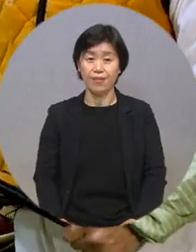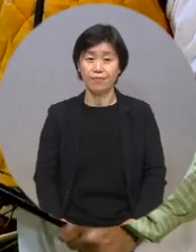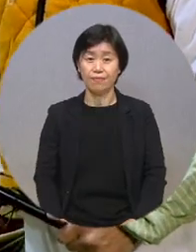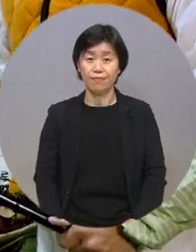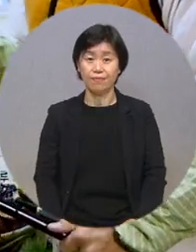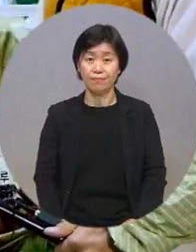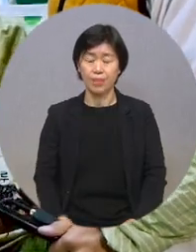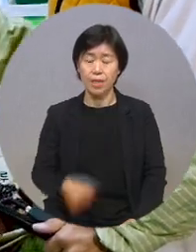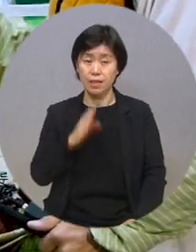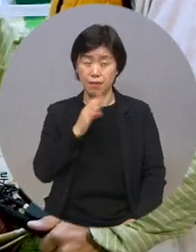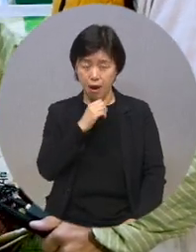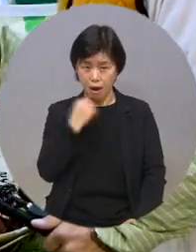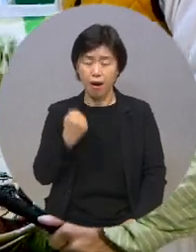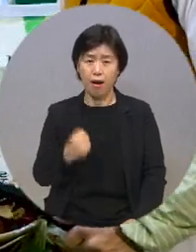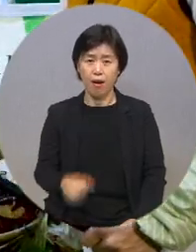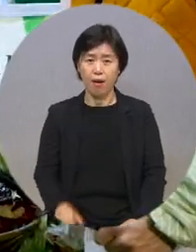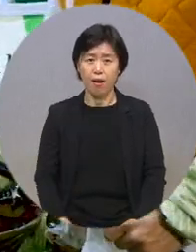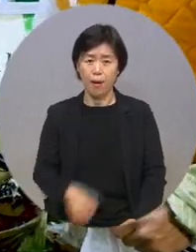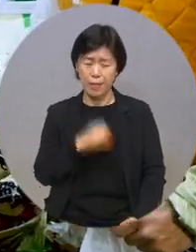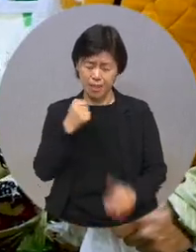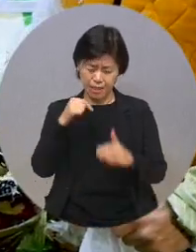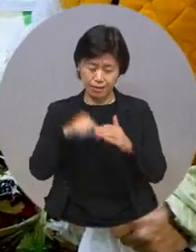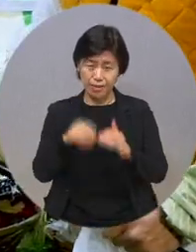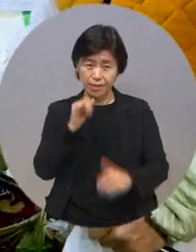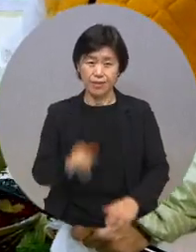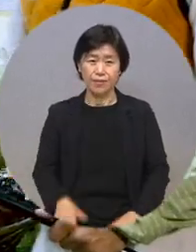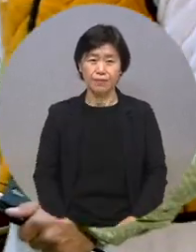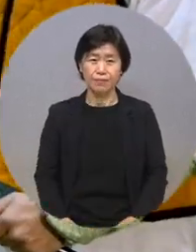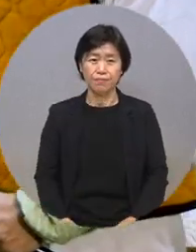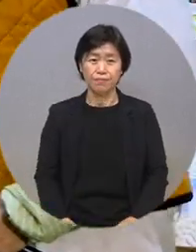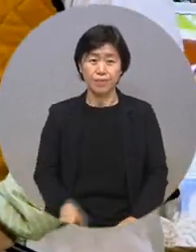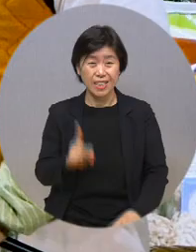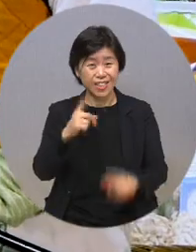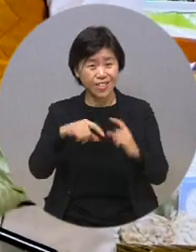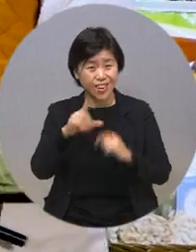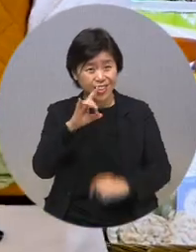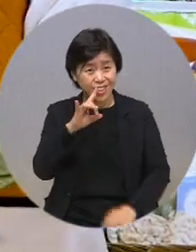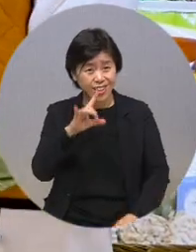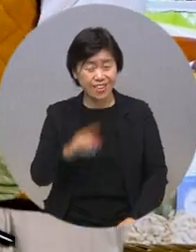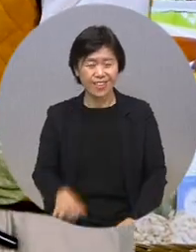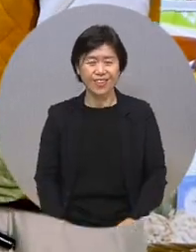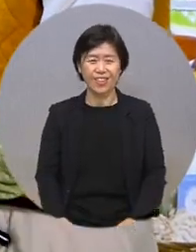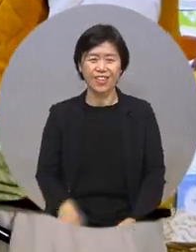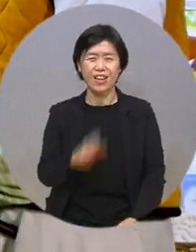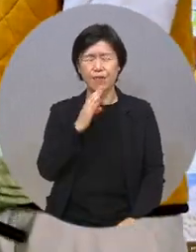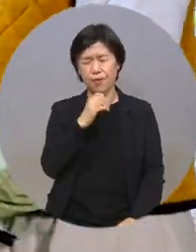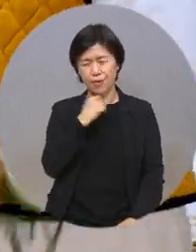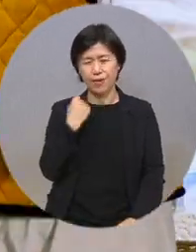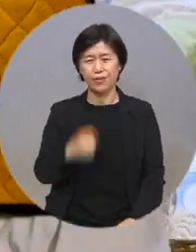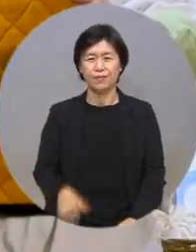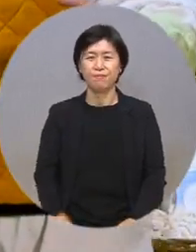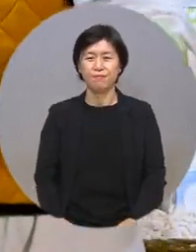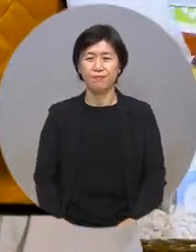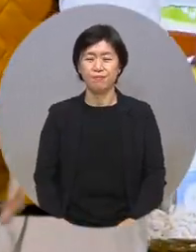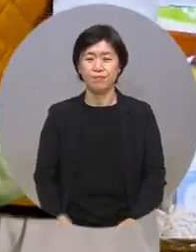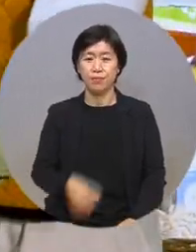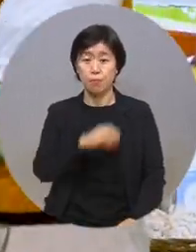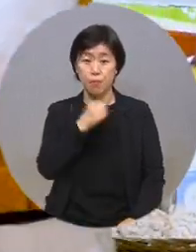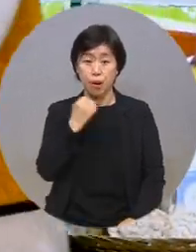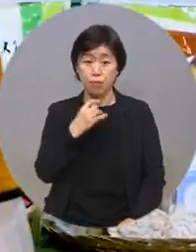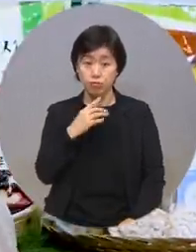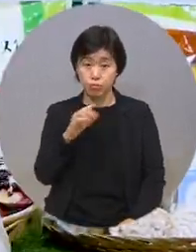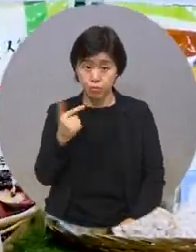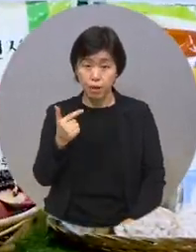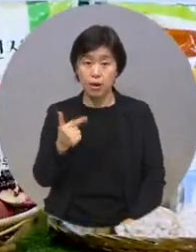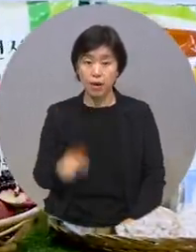아우 맛있다 진짜. 야, 맛있다 진하네요 진짜 맛있다. 하나 더 먹으면 안 돼? 아 진짜 맛있다. 야, 맛뿐만 아니라 네.